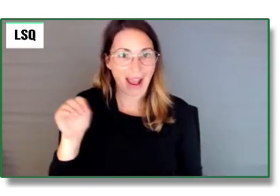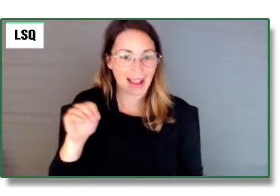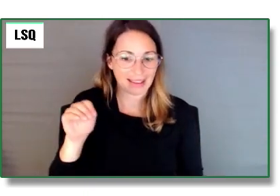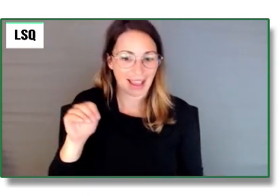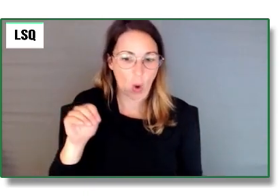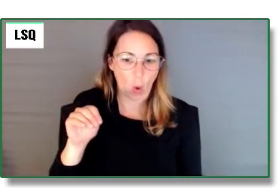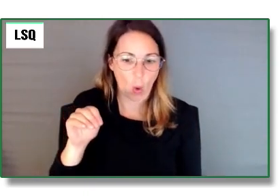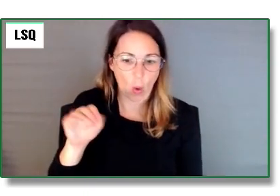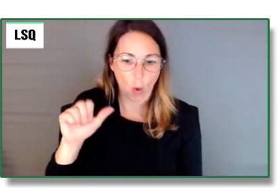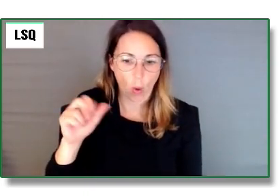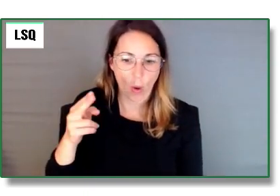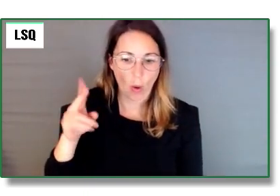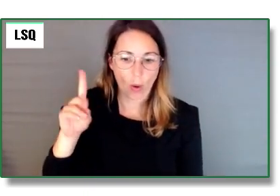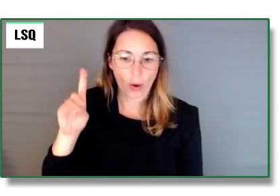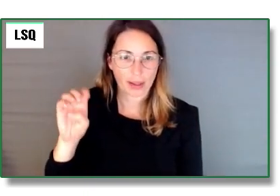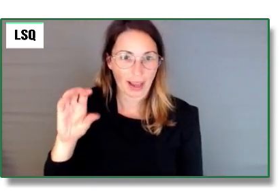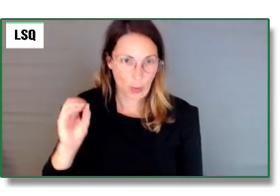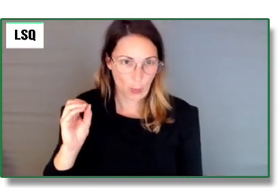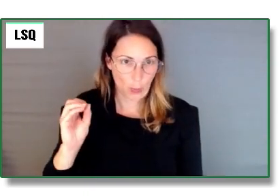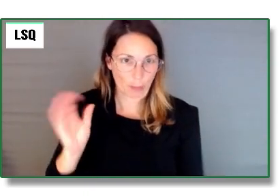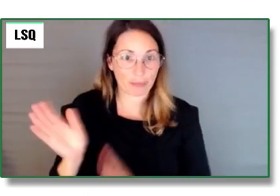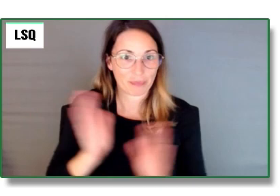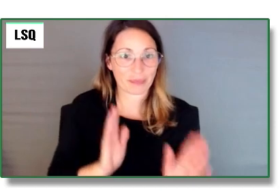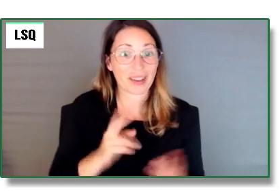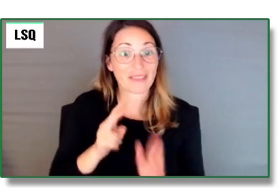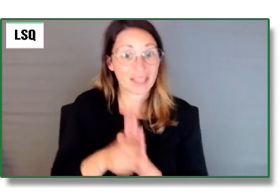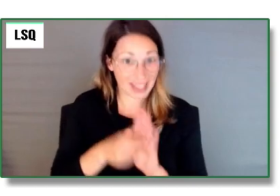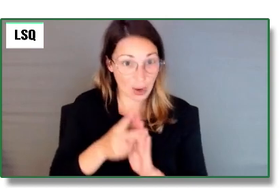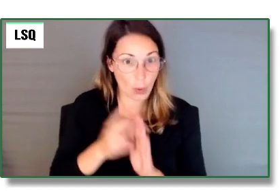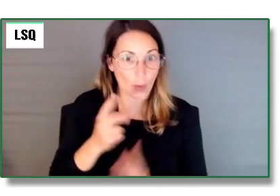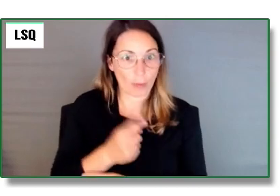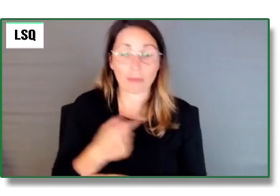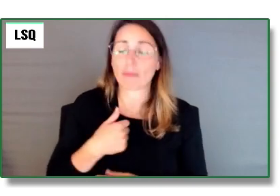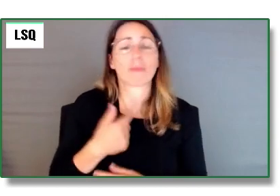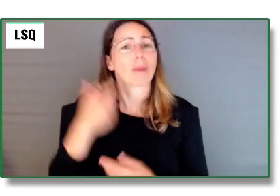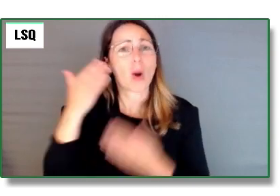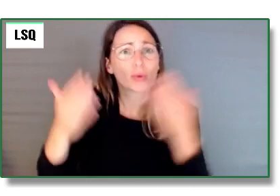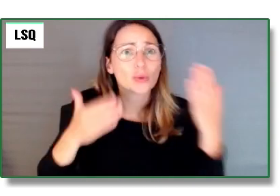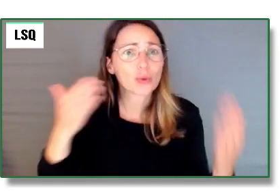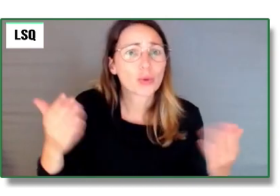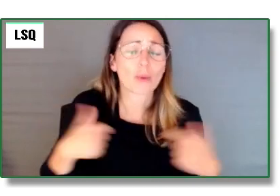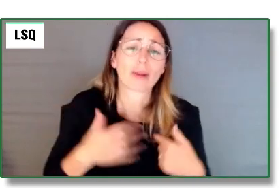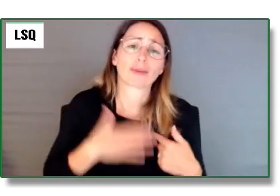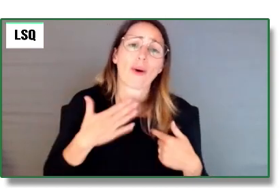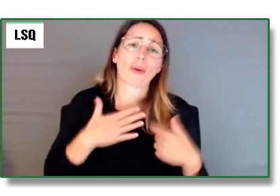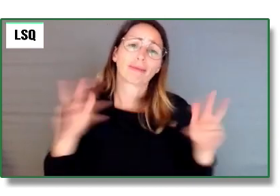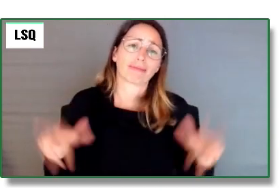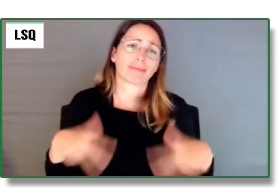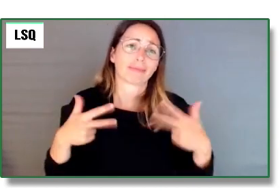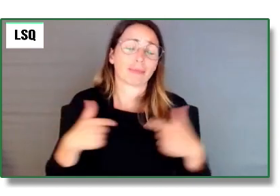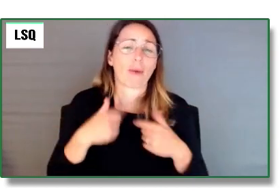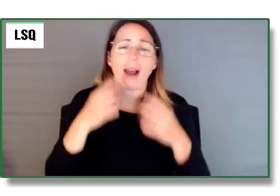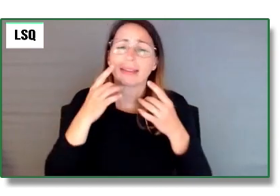Bonjour tout le monde, je suis heureux d'être avec vous virtuellement. J'adore le thé. C'est un de mes deux vices. Les